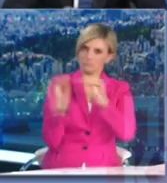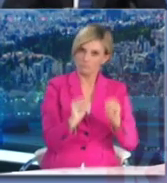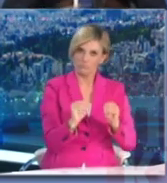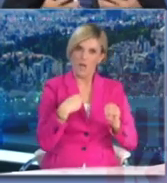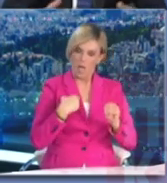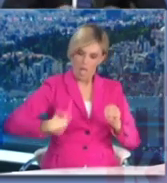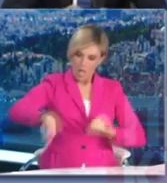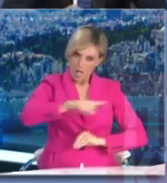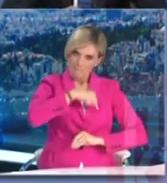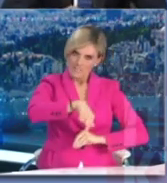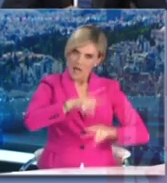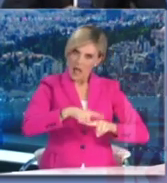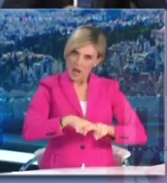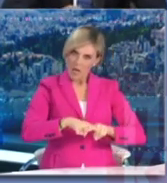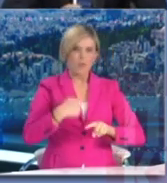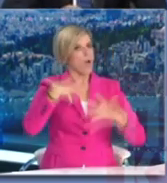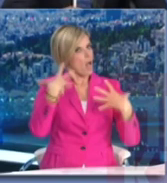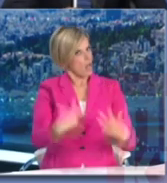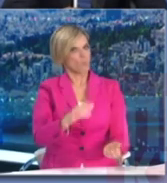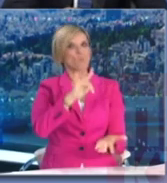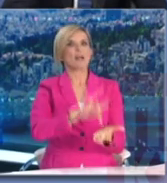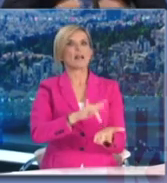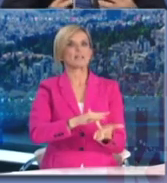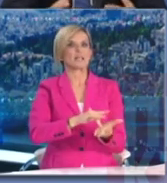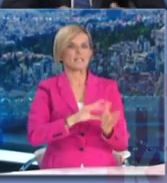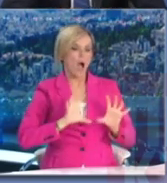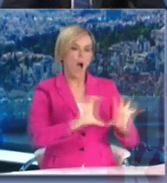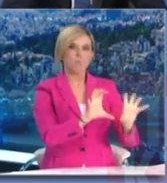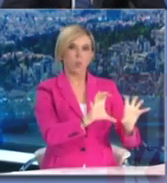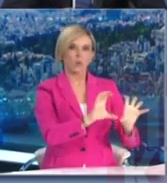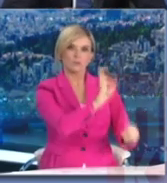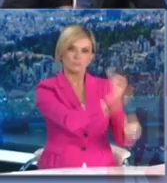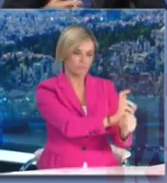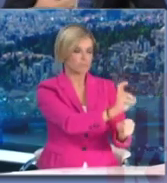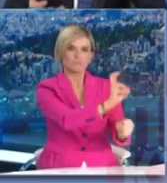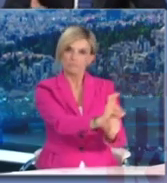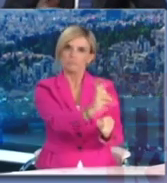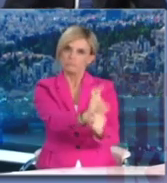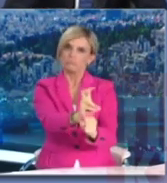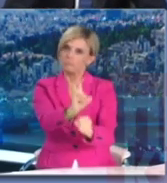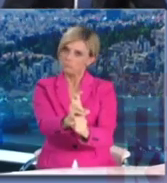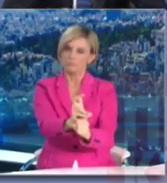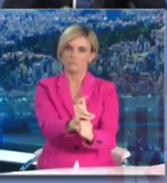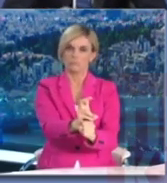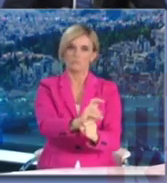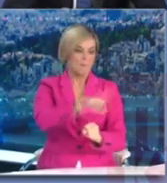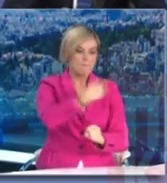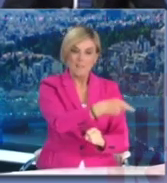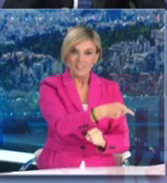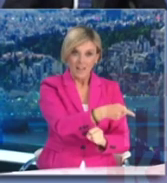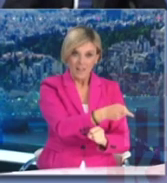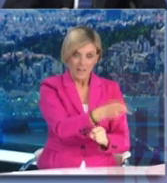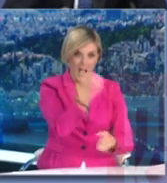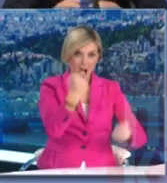εμείς έχουμε τέτοιες κεντρικές αποθήκες. Από τις κεντρικές αποθήκες θα πάνε με ασφάλεια στα εμβολιαστικά